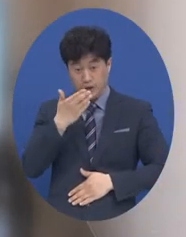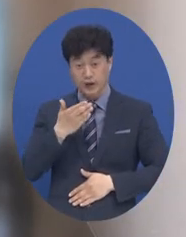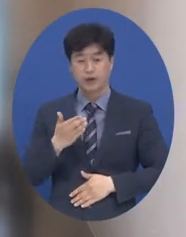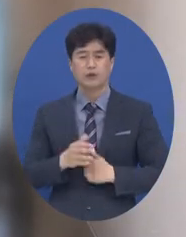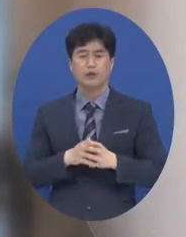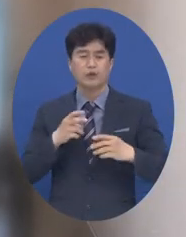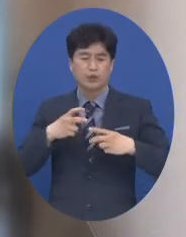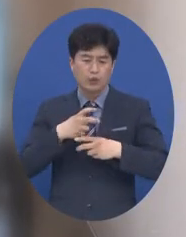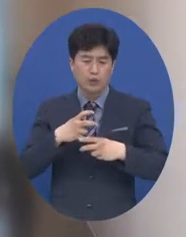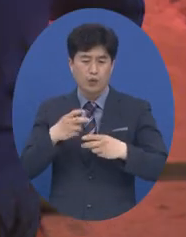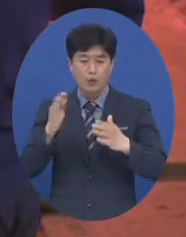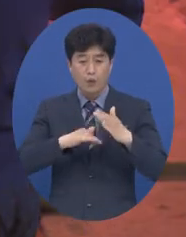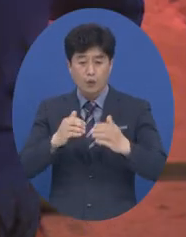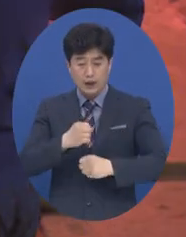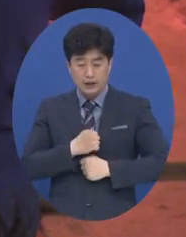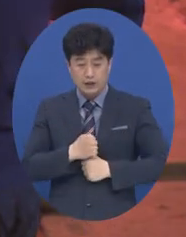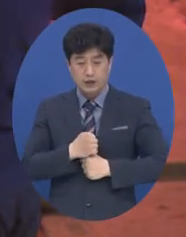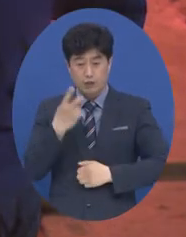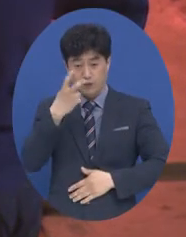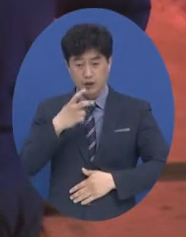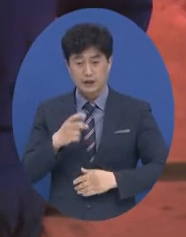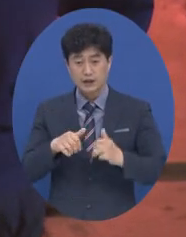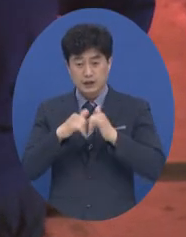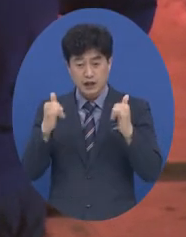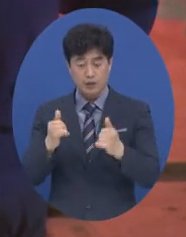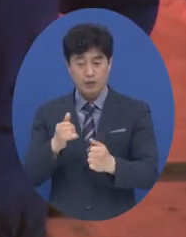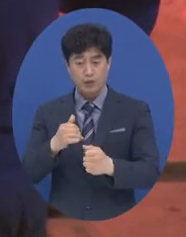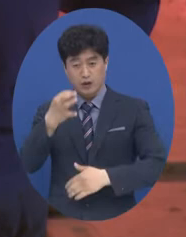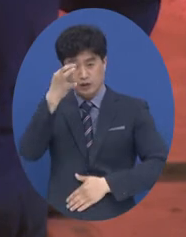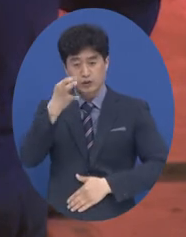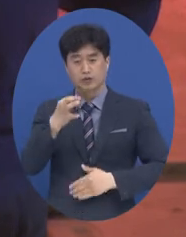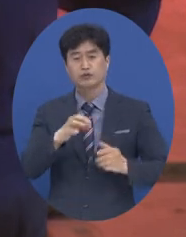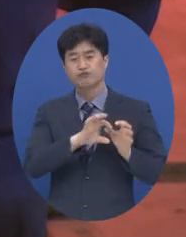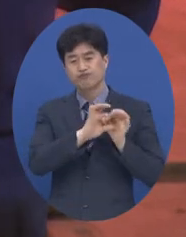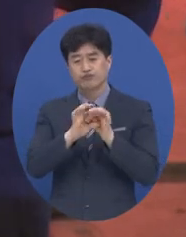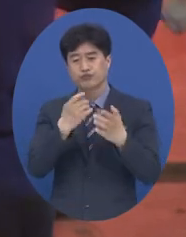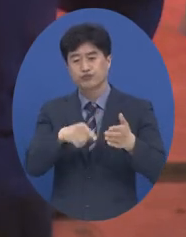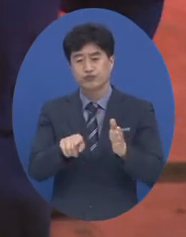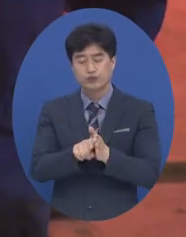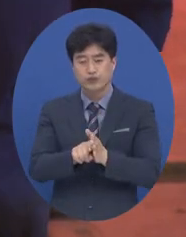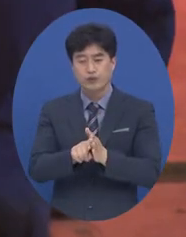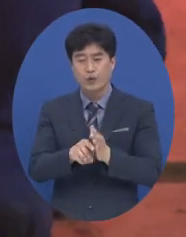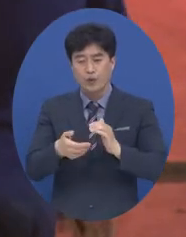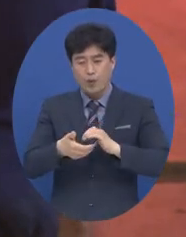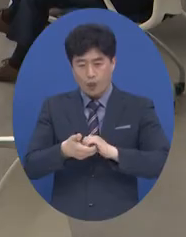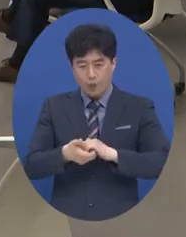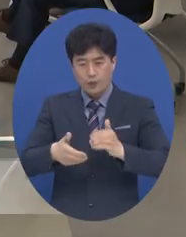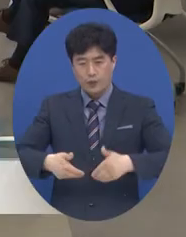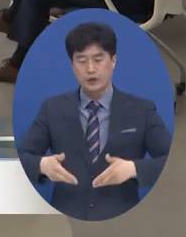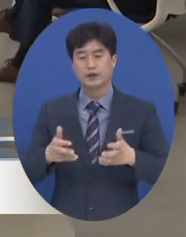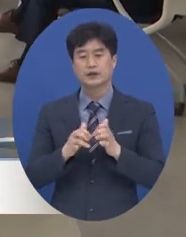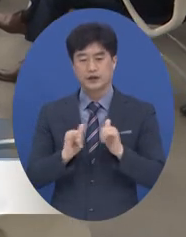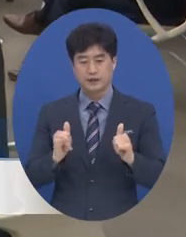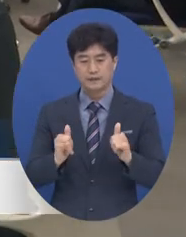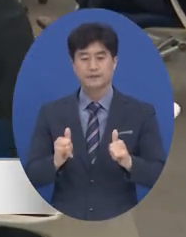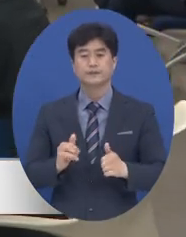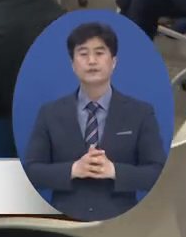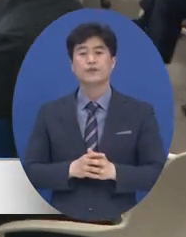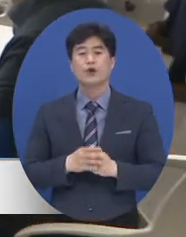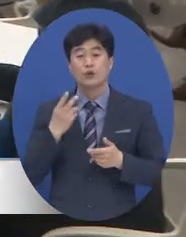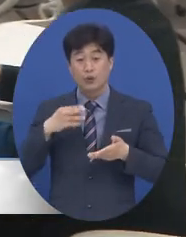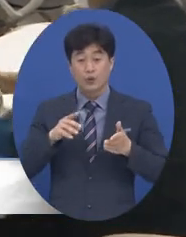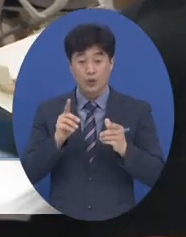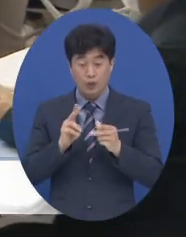물류, 교통, 공공안전관리 등 사회 기능 유지를 위해 꼭 필요한 필수 노동자. 이들을 위해